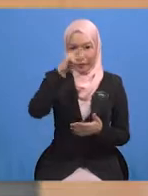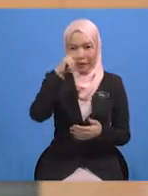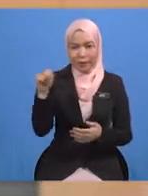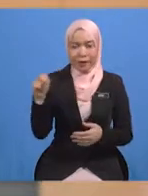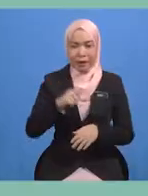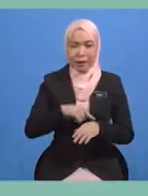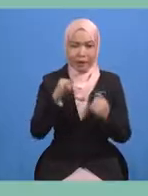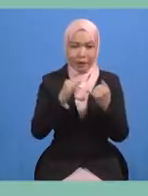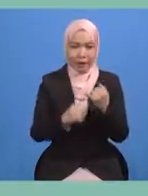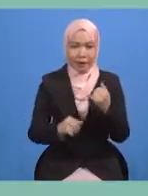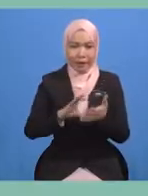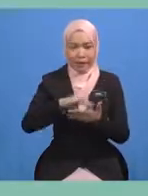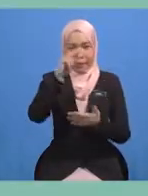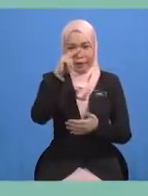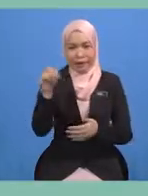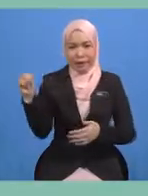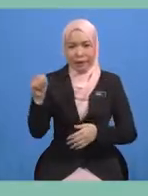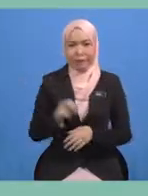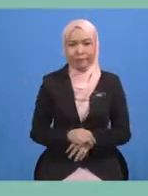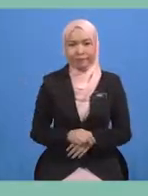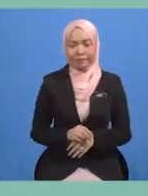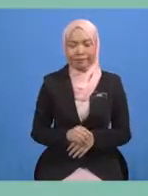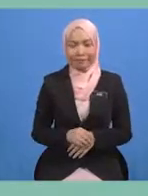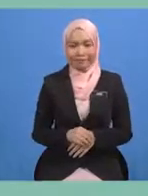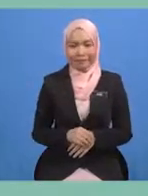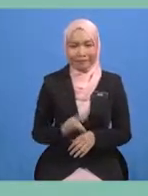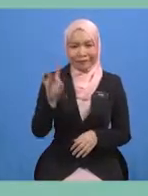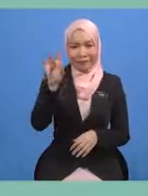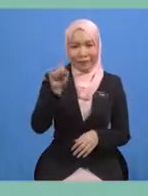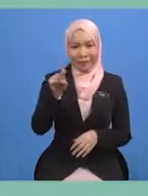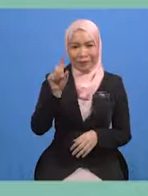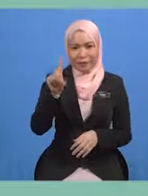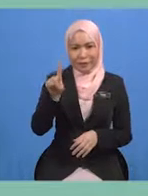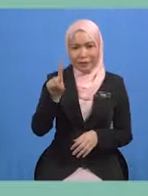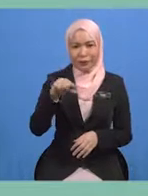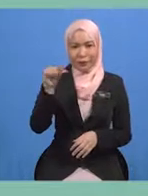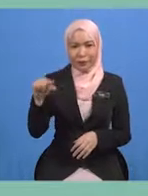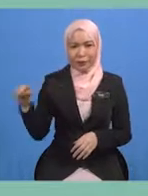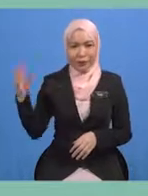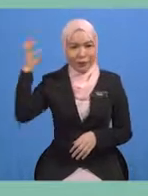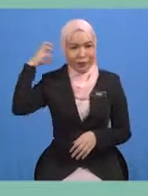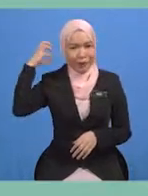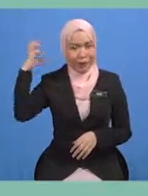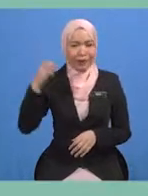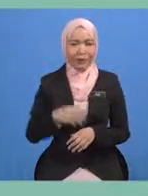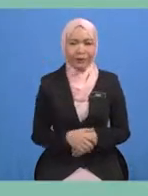bagi subtopik 8.1 berkenaan dengan gelombang radio pada hari